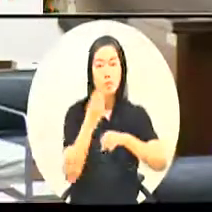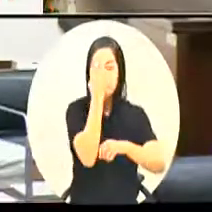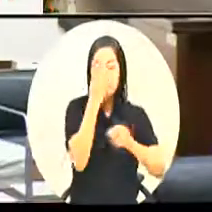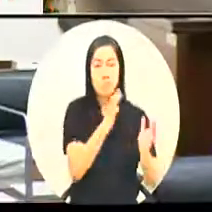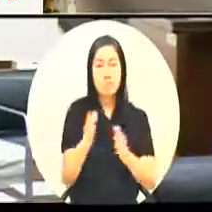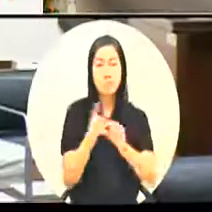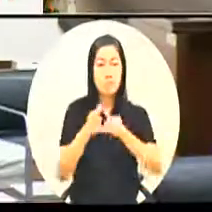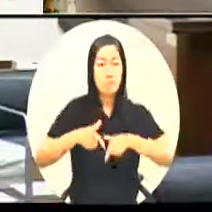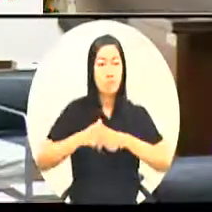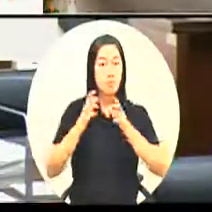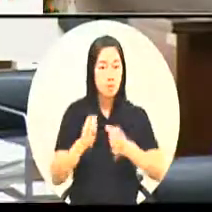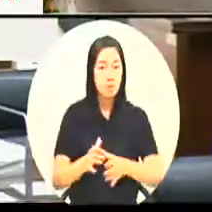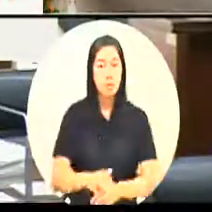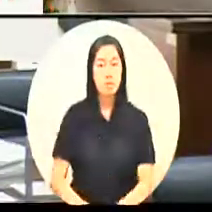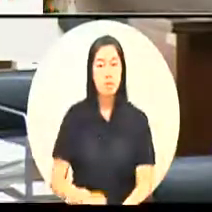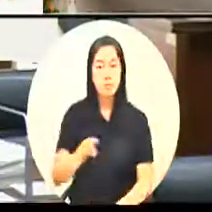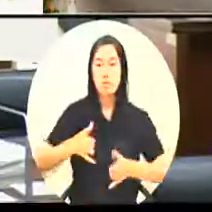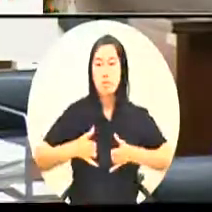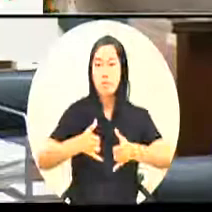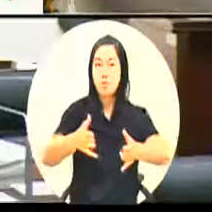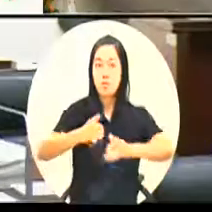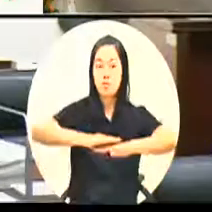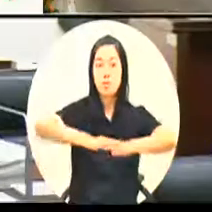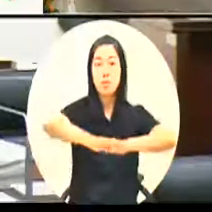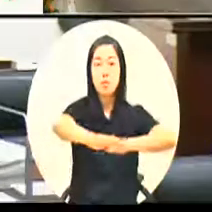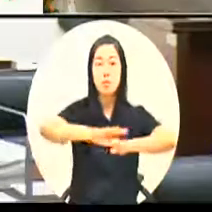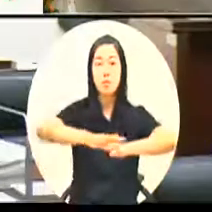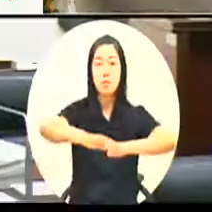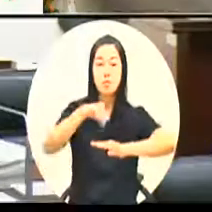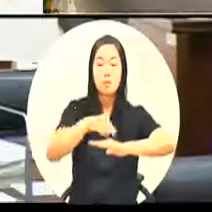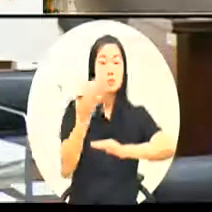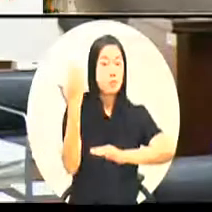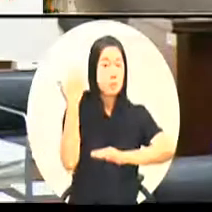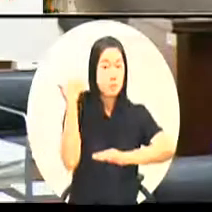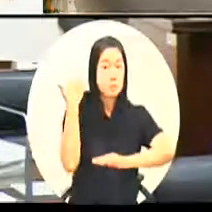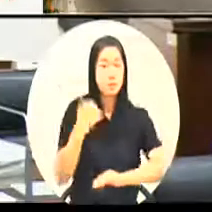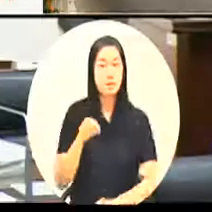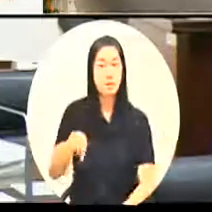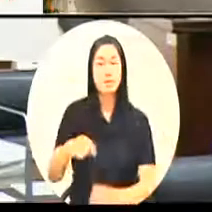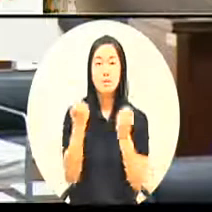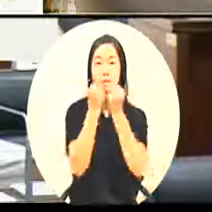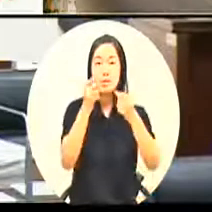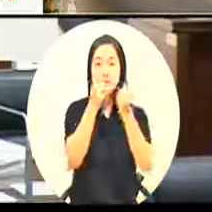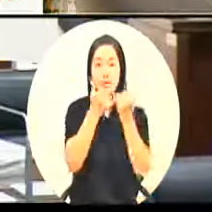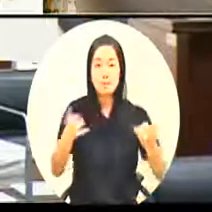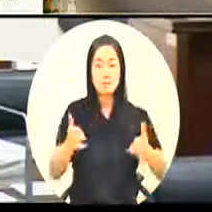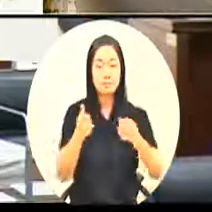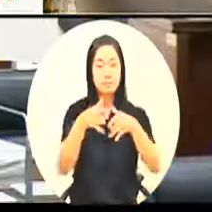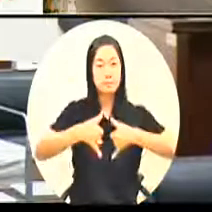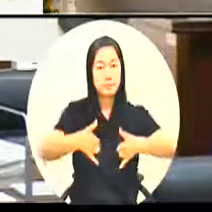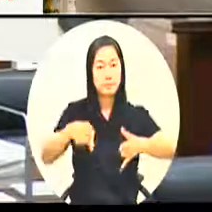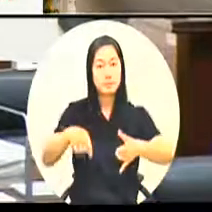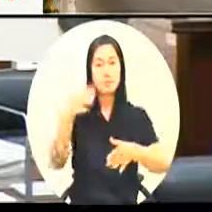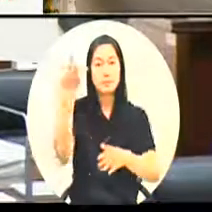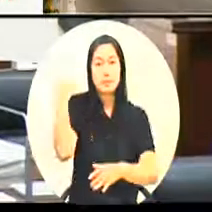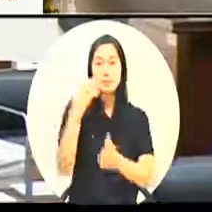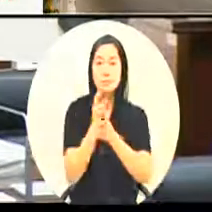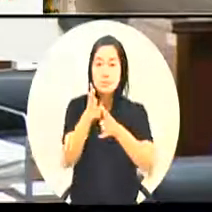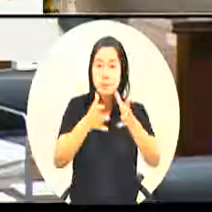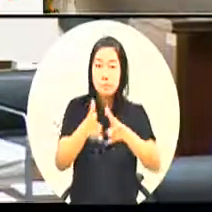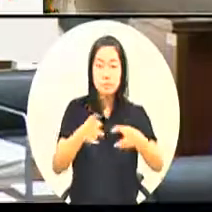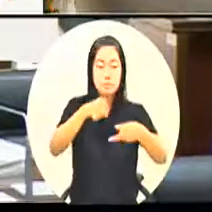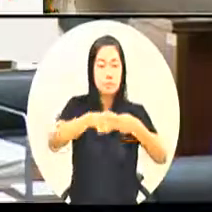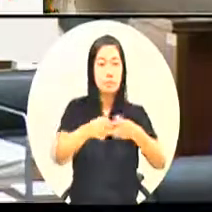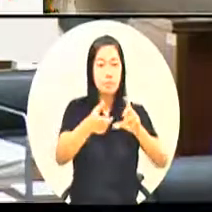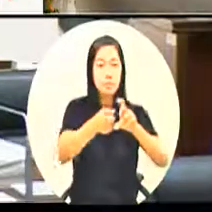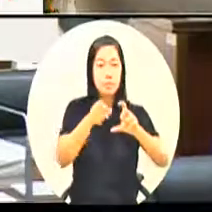啊，我来讲，道路的路面以前哈、哦，这个德明路叫加工区，市长在加工区，这条叫做